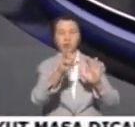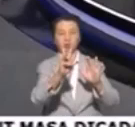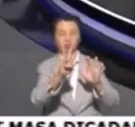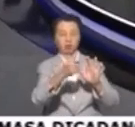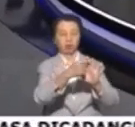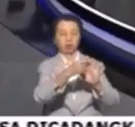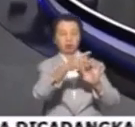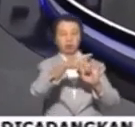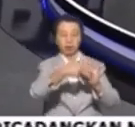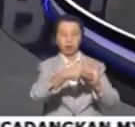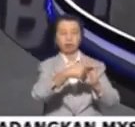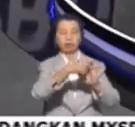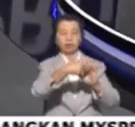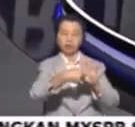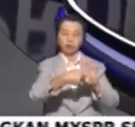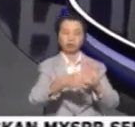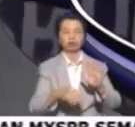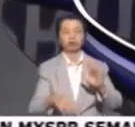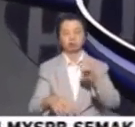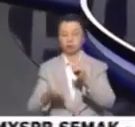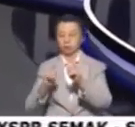PH. Jadi di Permas